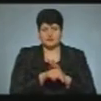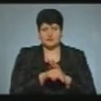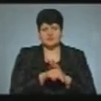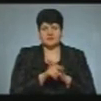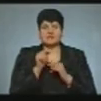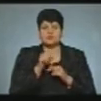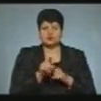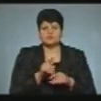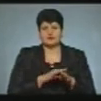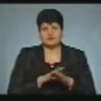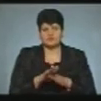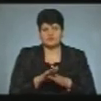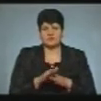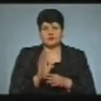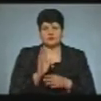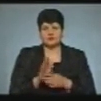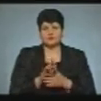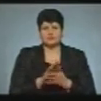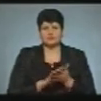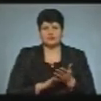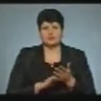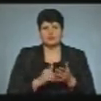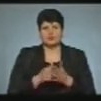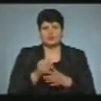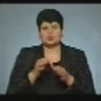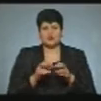вони виконали, і будемо проводити все розслідування.